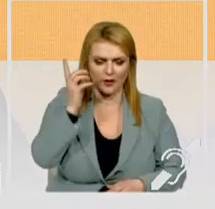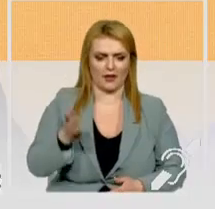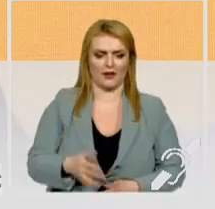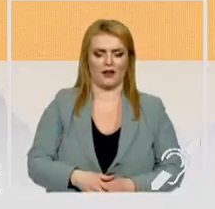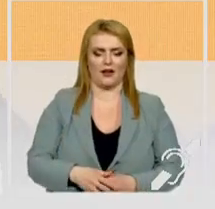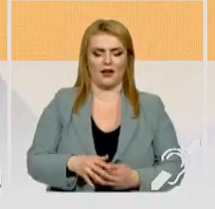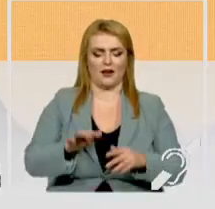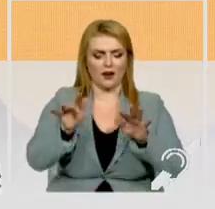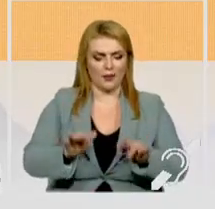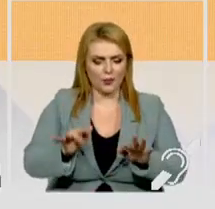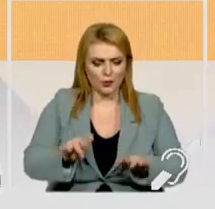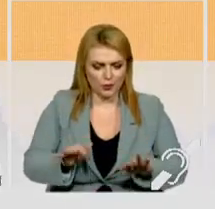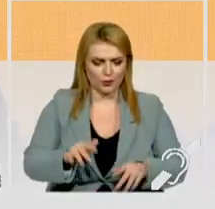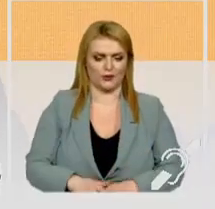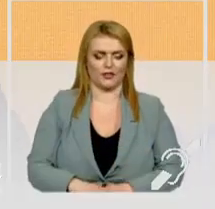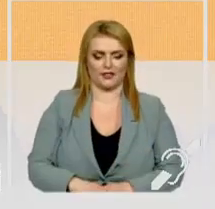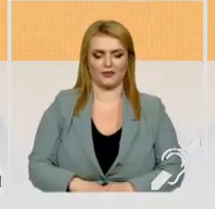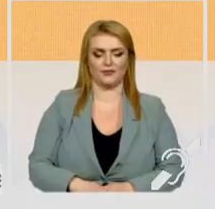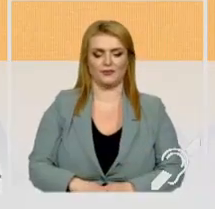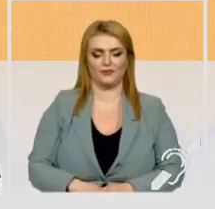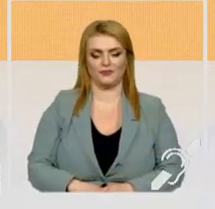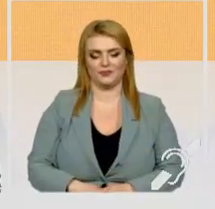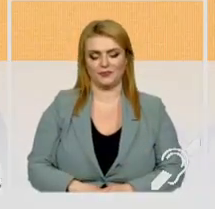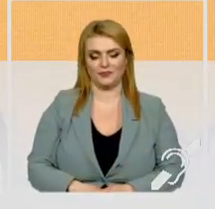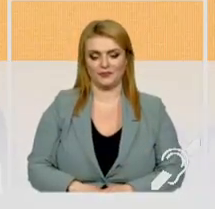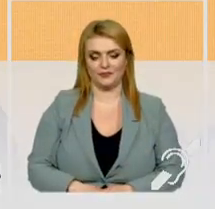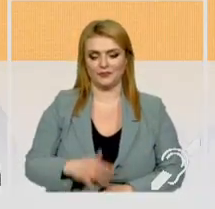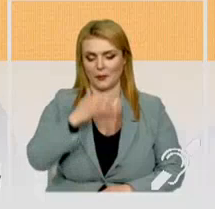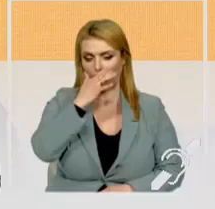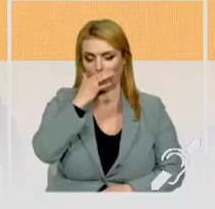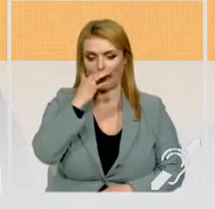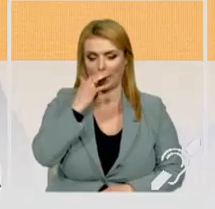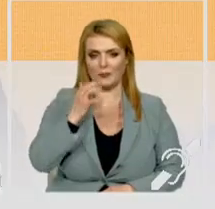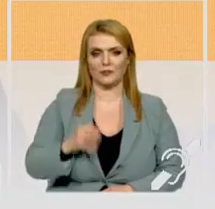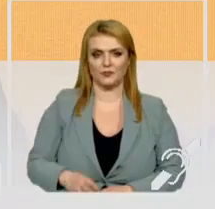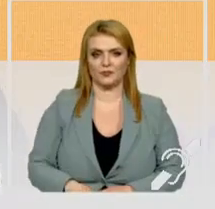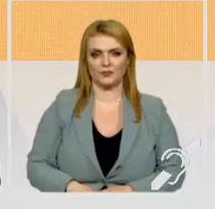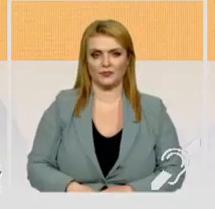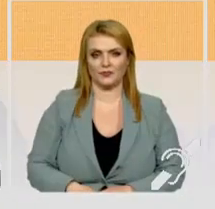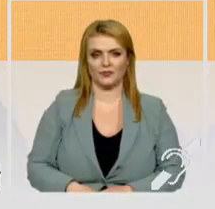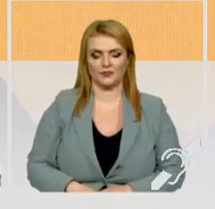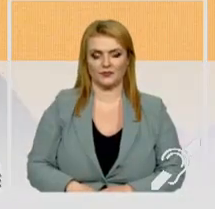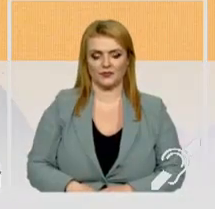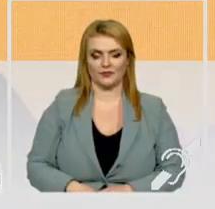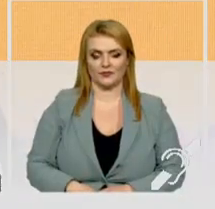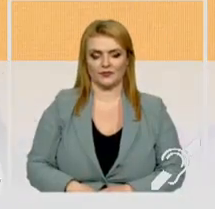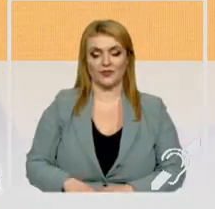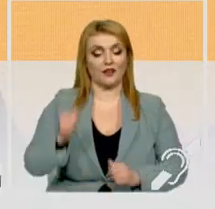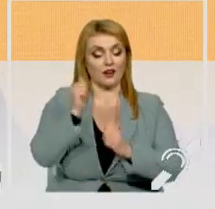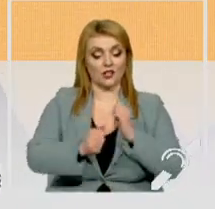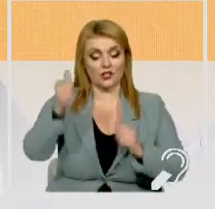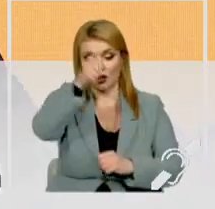la telefoane și numărul de vârstnici care au acces la lumea digitală. Este o inițiativă care în fiecare